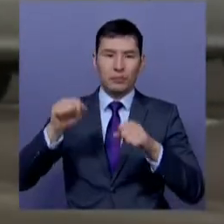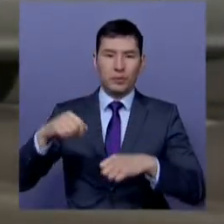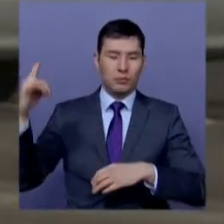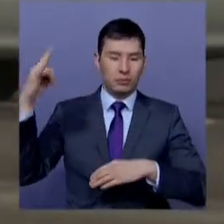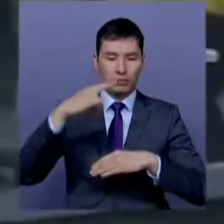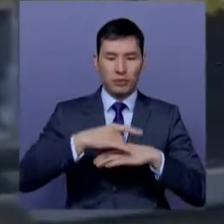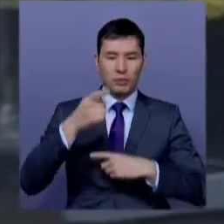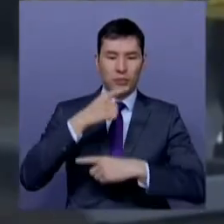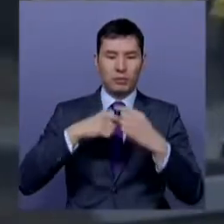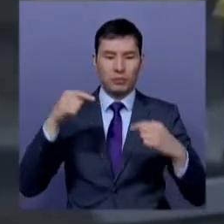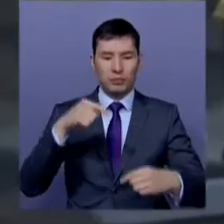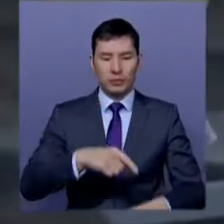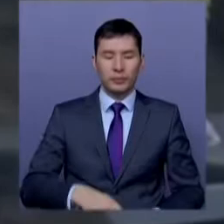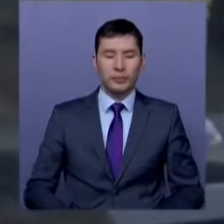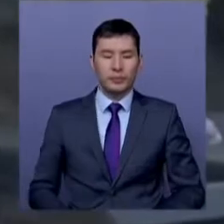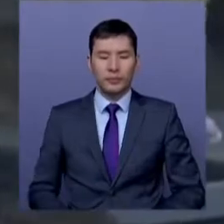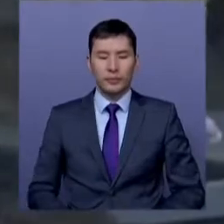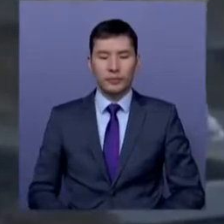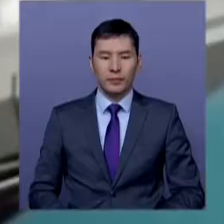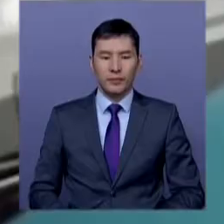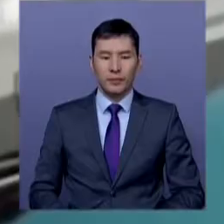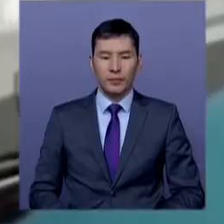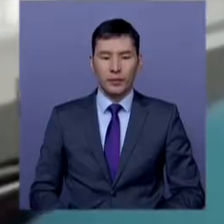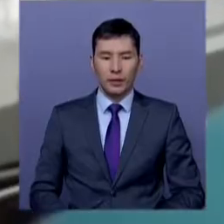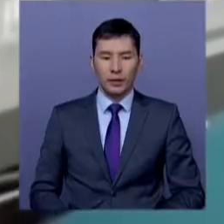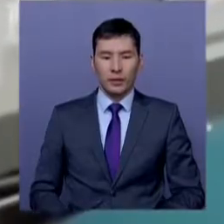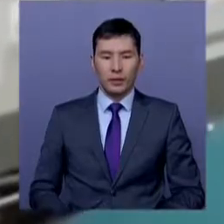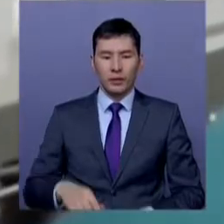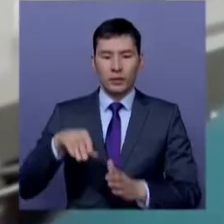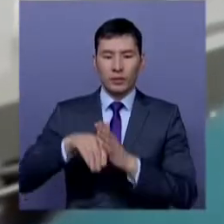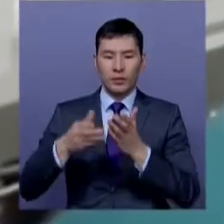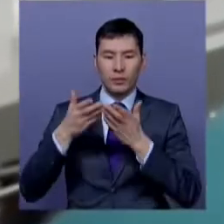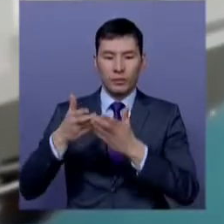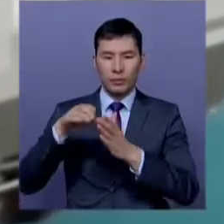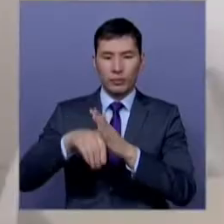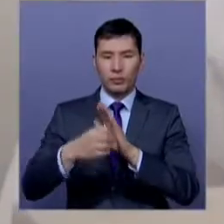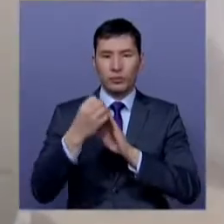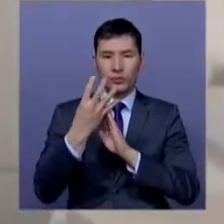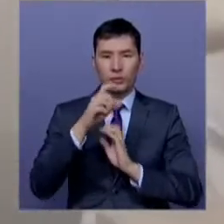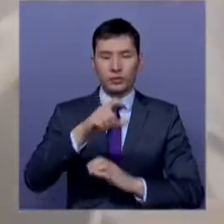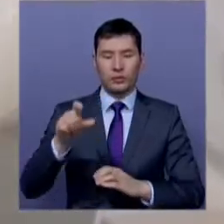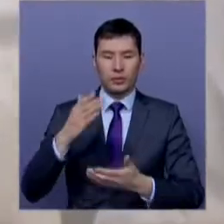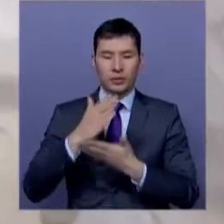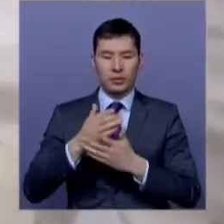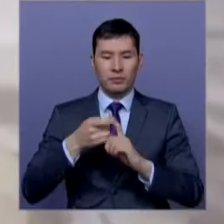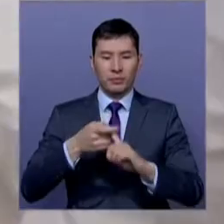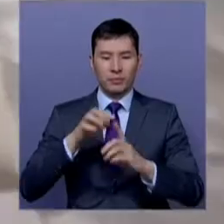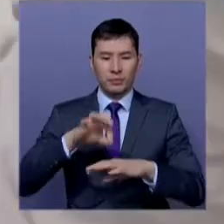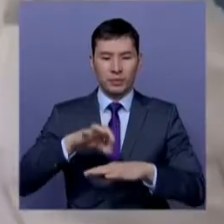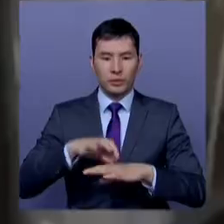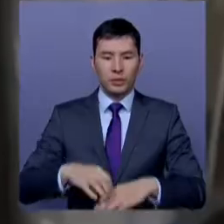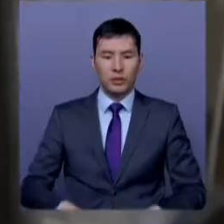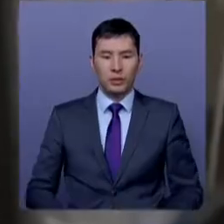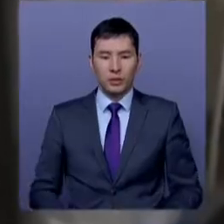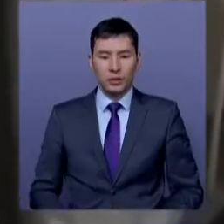400 азаматын арнайы ұшақпен эвакуациялаған. Еліне жеткізілгендердің 14-і аса қауіпті вирусты жұқтырып үлгеріпті. Бүгінге дейін коронавирус 170 мемлекеттің